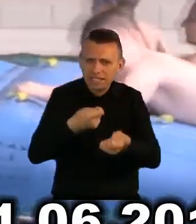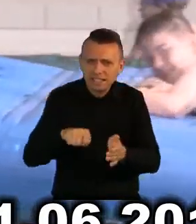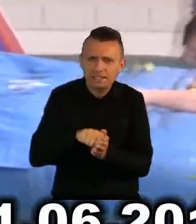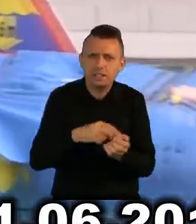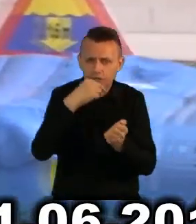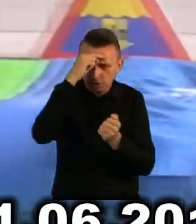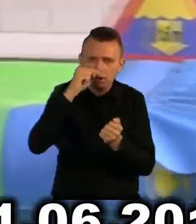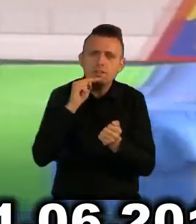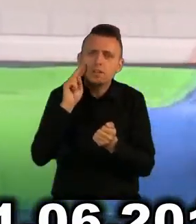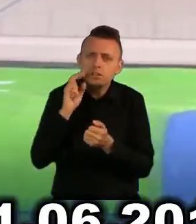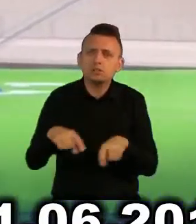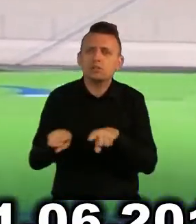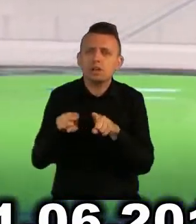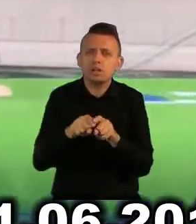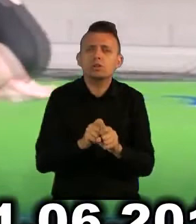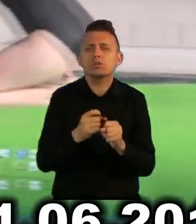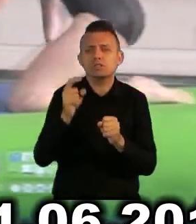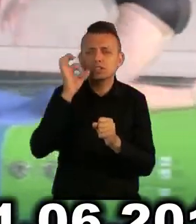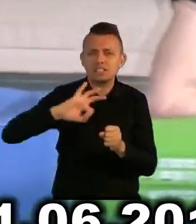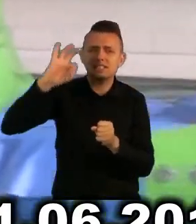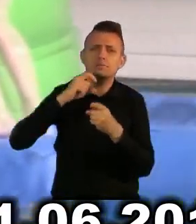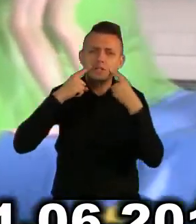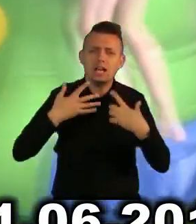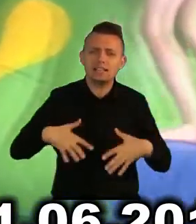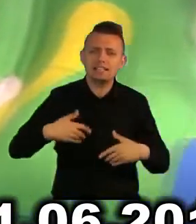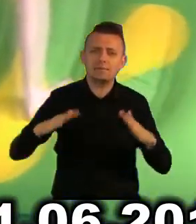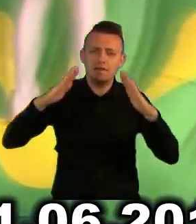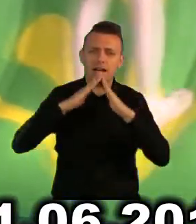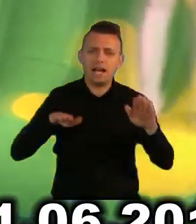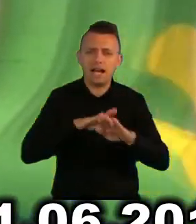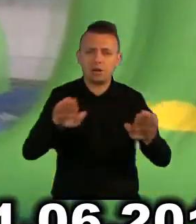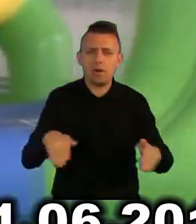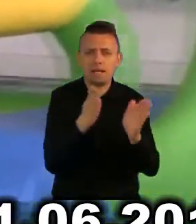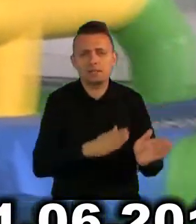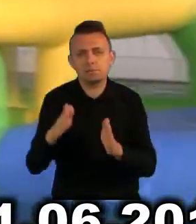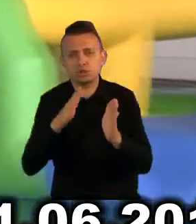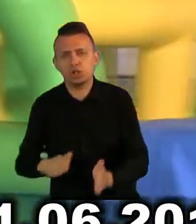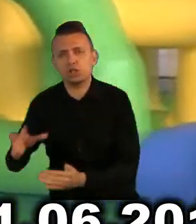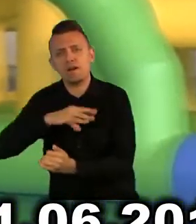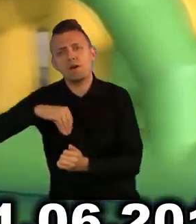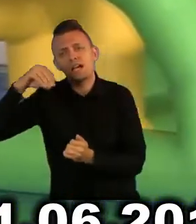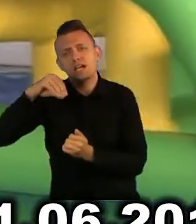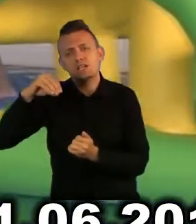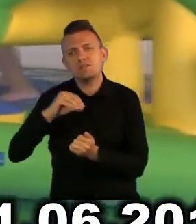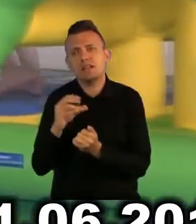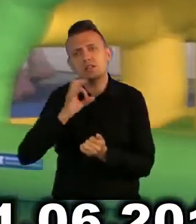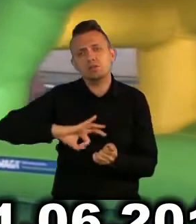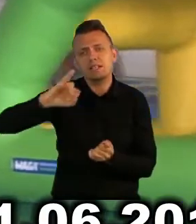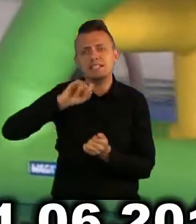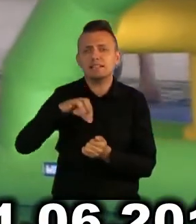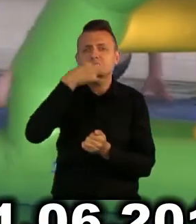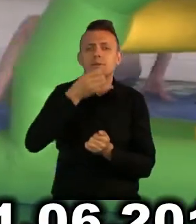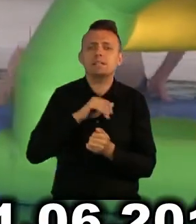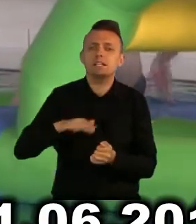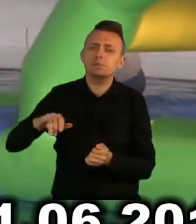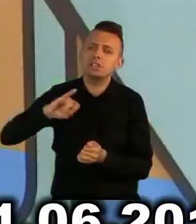Aquapark Kutno przygotował dla dzieci specjalną atrakcję z okazji ich święta – Aqua Glide Challenge Track. Zapytaliśmy dzieci, jak się bawią na basenie i jak podoba